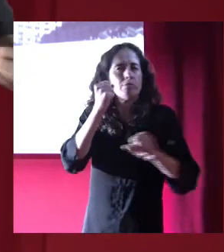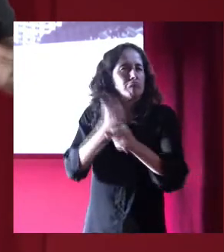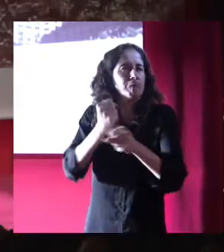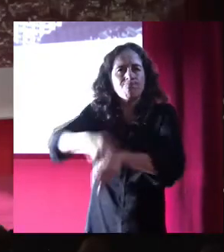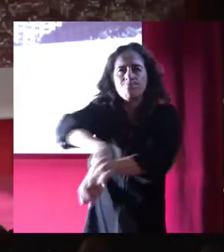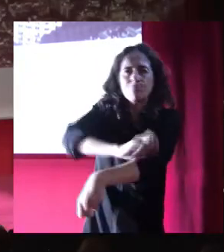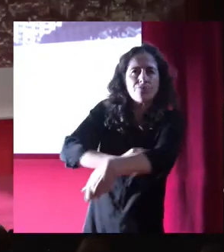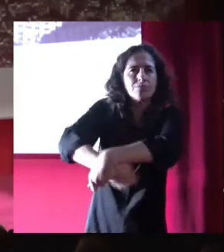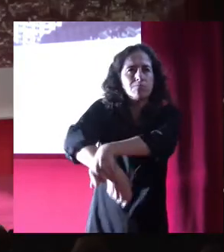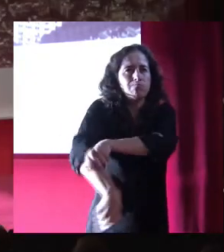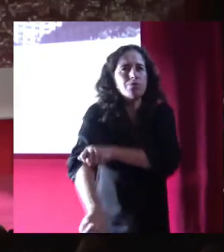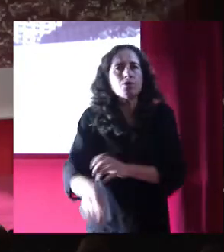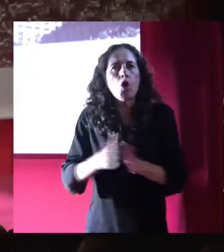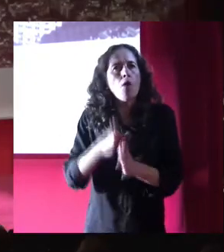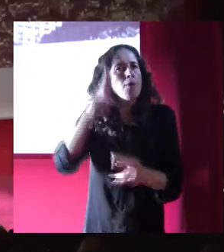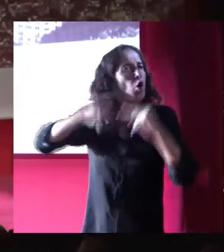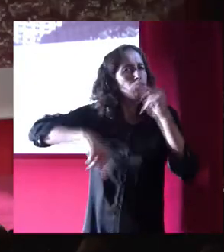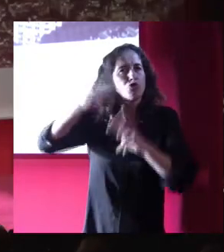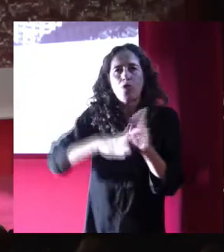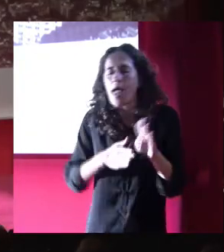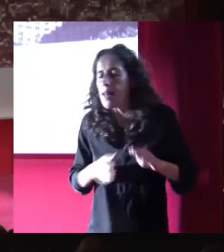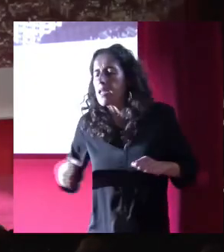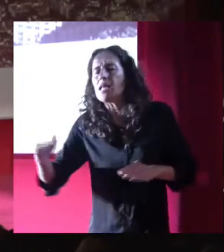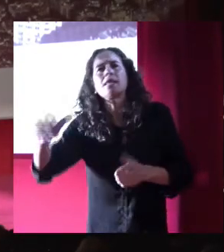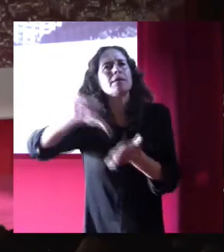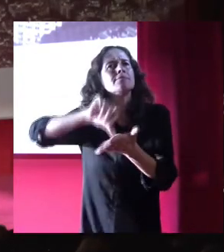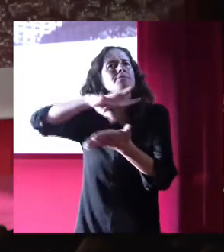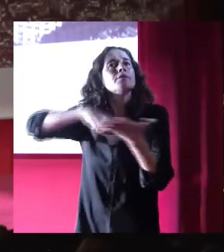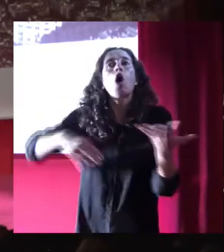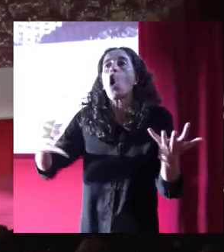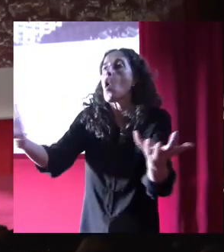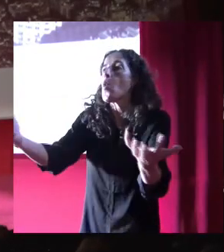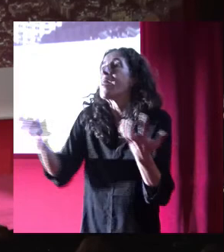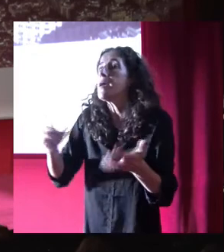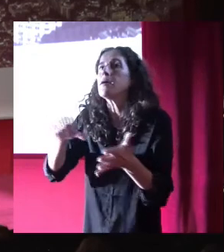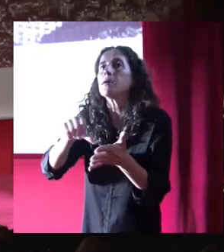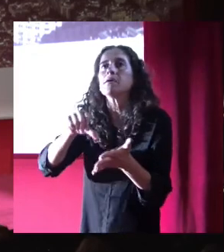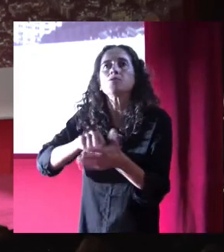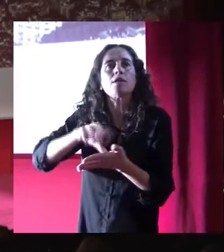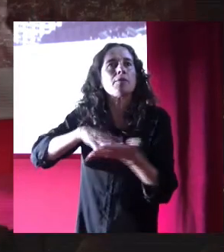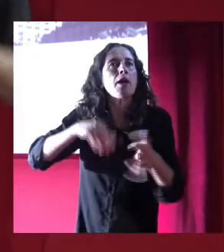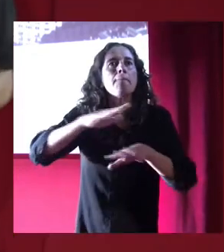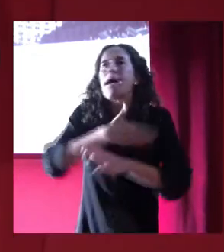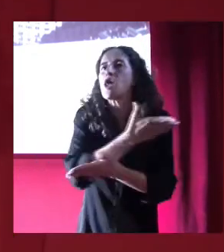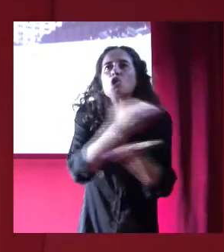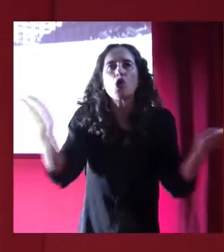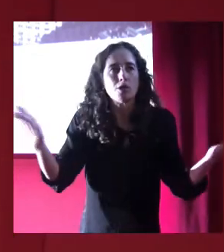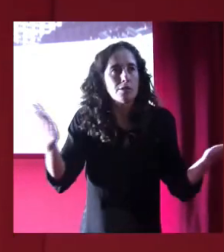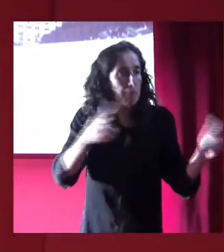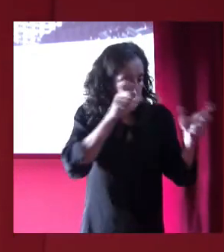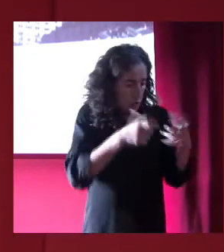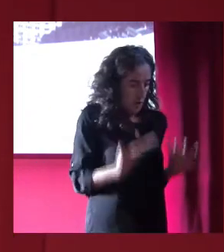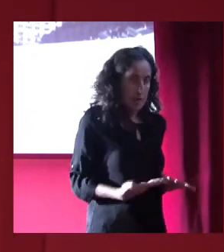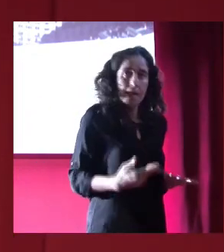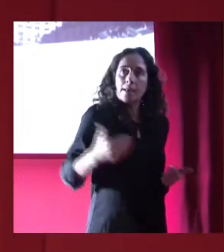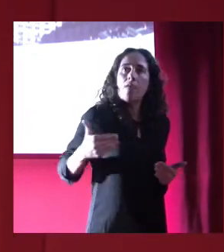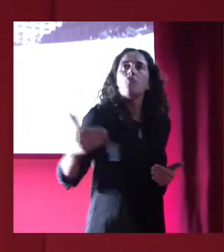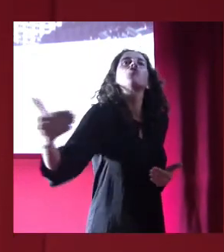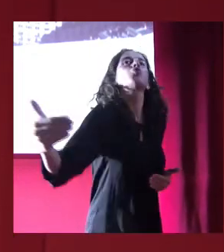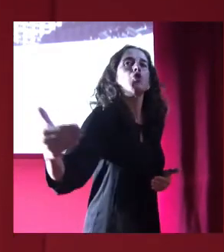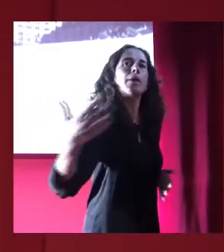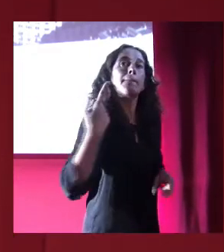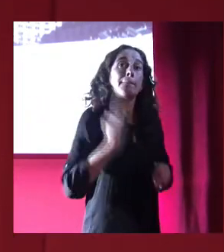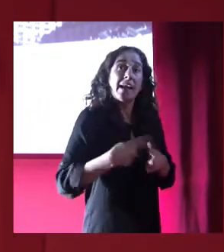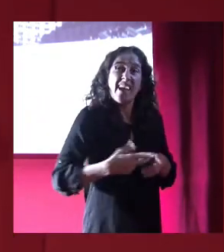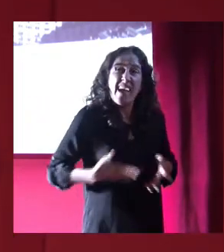en construir una alternativa per Barcelona, a guanyar Barcelona per tothom, els que hi som i els que vindran. Perquè els nostres fills